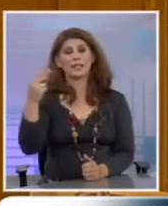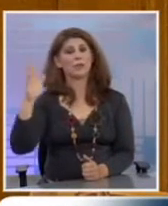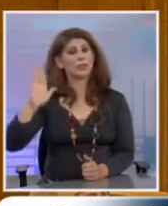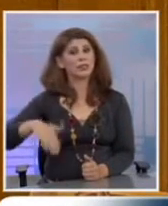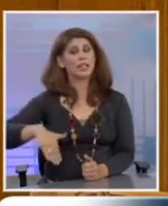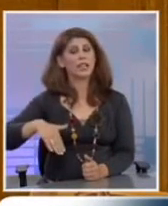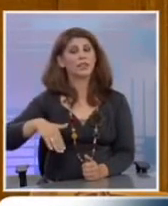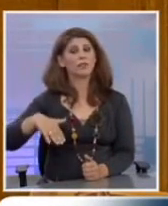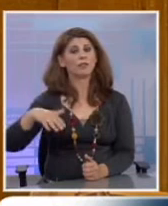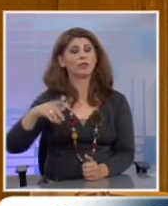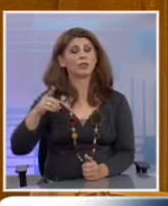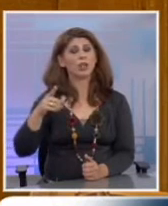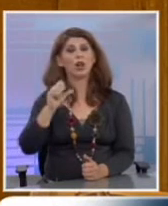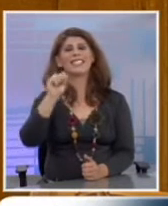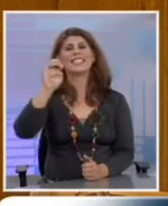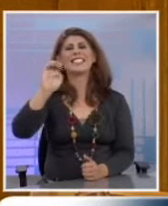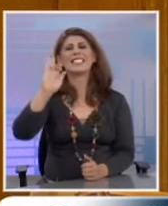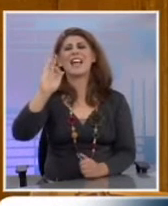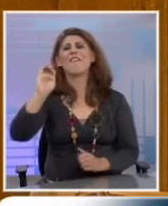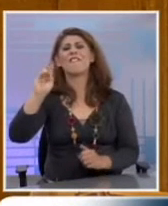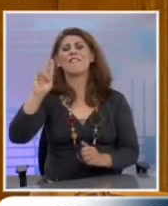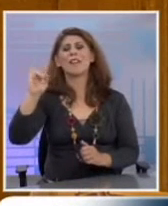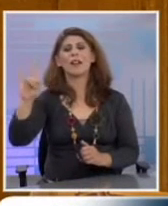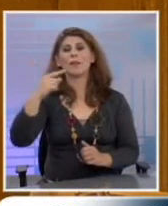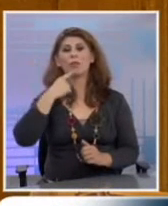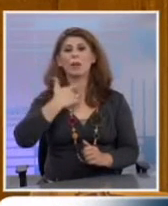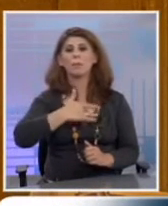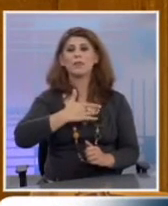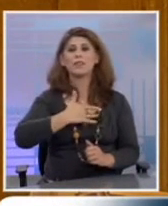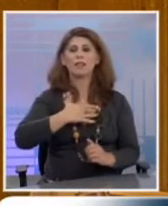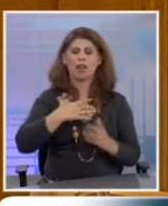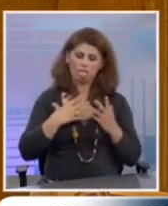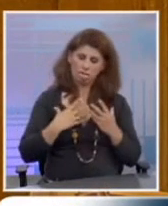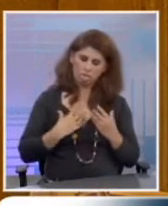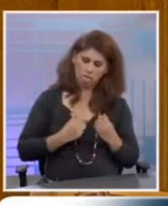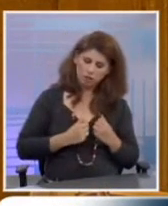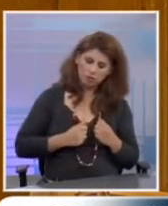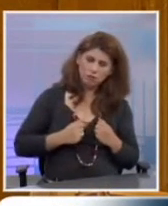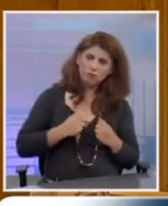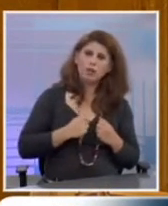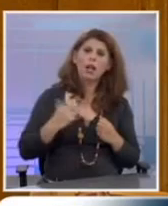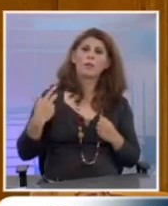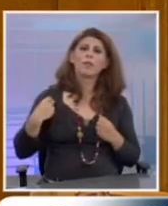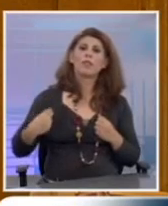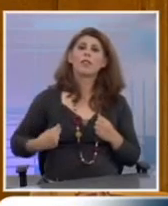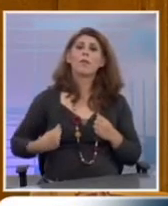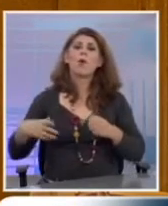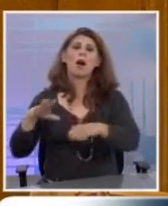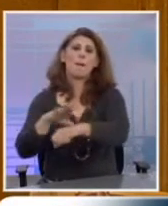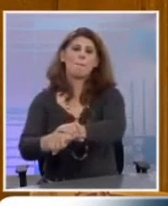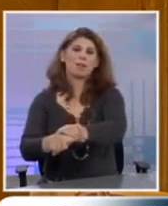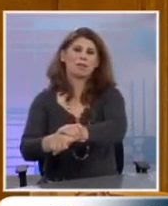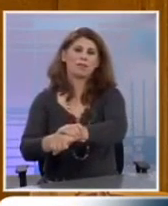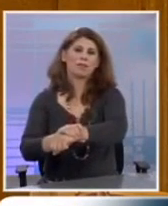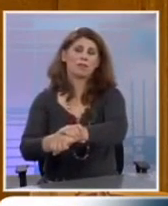τελευταίο σταθμό του Γιώργου Σεφέρη που λέει «Ψυχές μαραγκιασμένες από τις δημόσιες αμαρτίες».